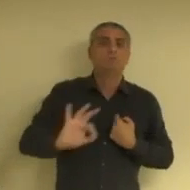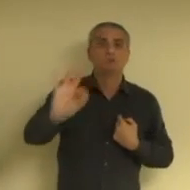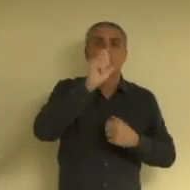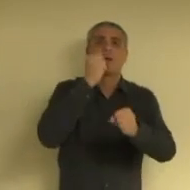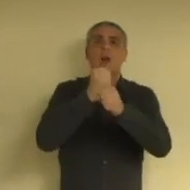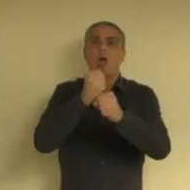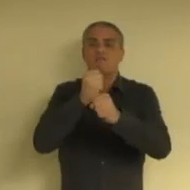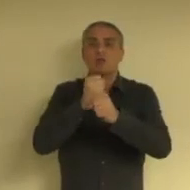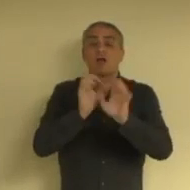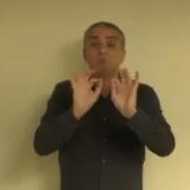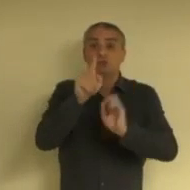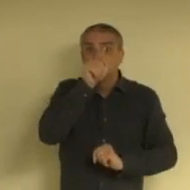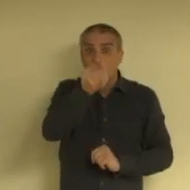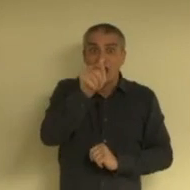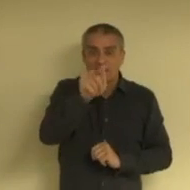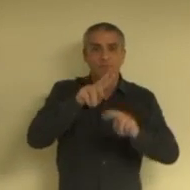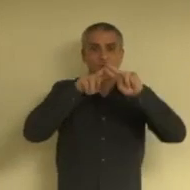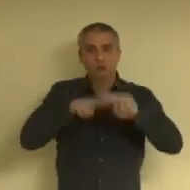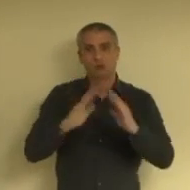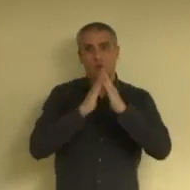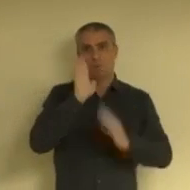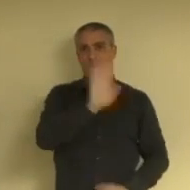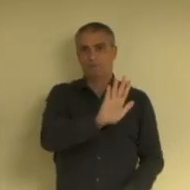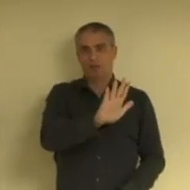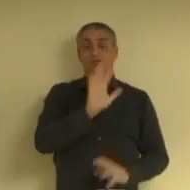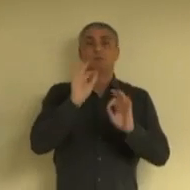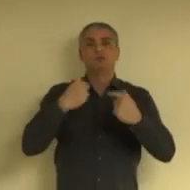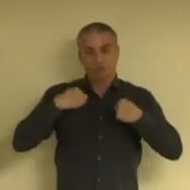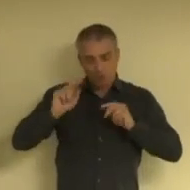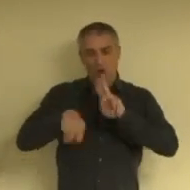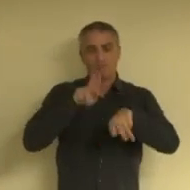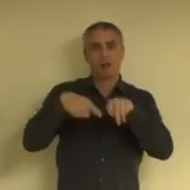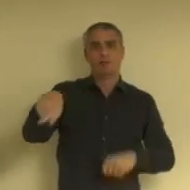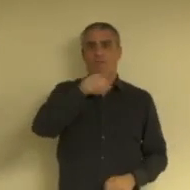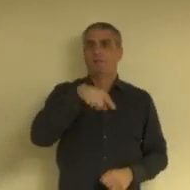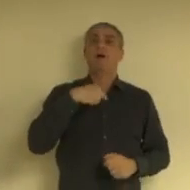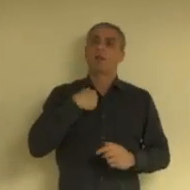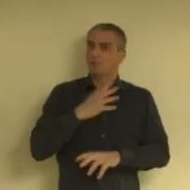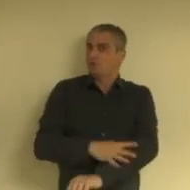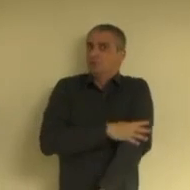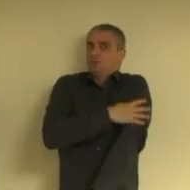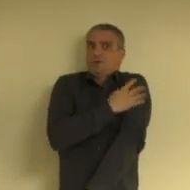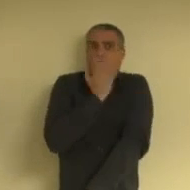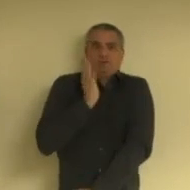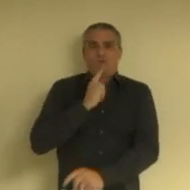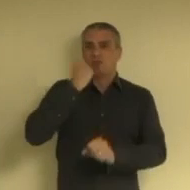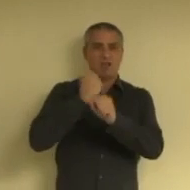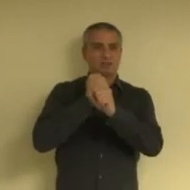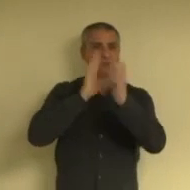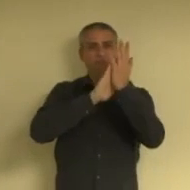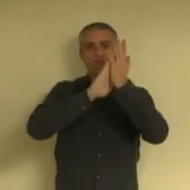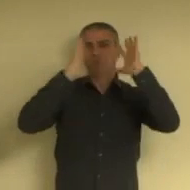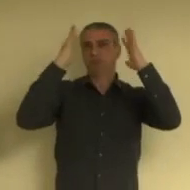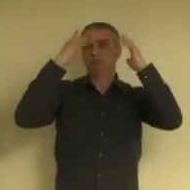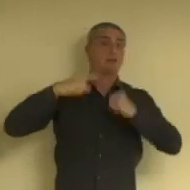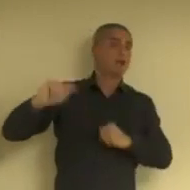בשבילכם לעבודה כדי שאתם תישארו בבית, כדי שאנחנו נוכל לטפל בכם. אנחנו התרגשנו כולנו ממחיאות הכפיים